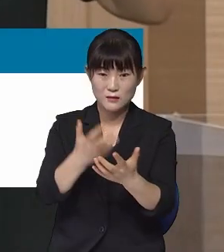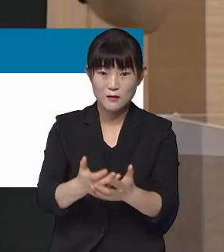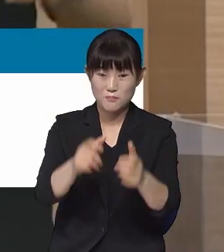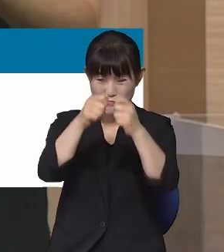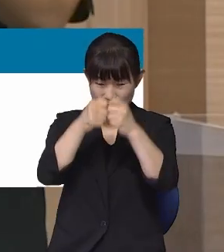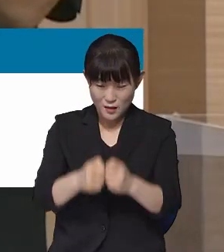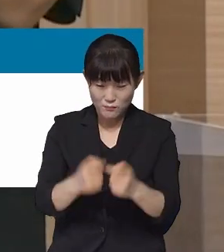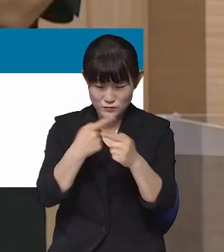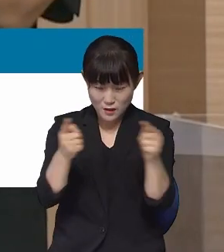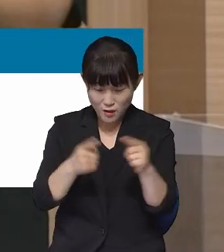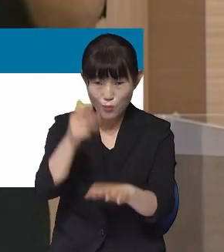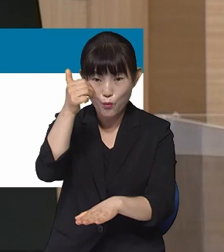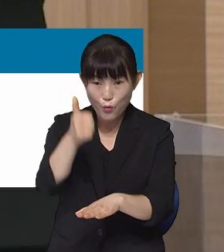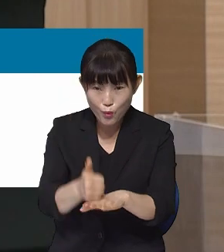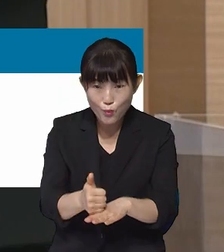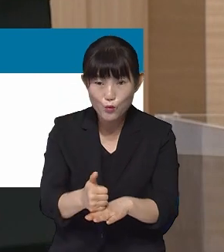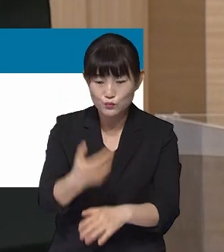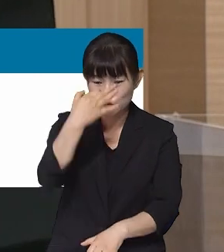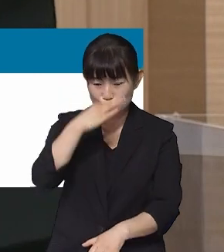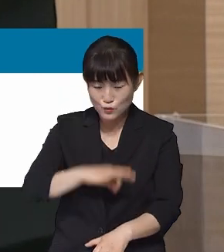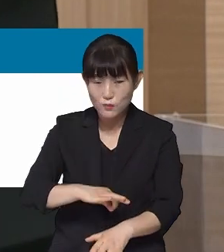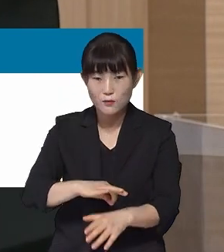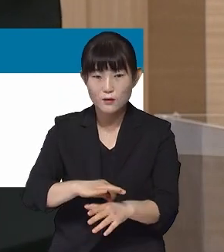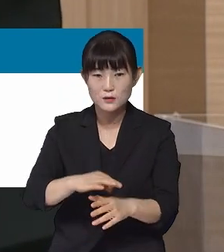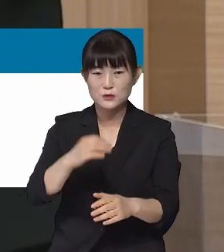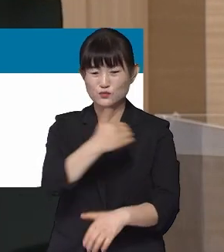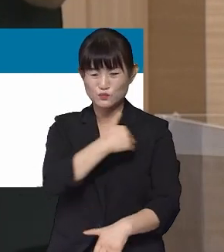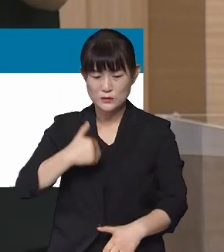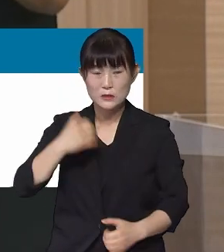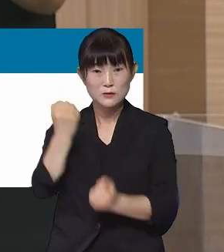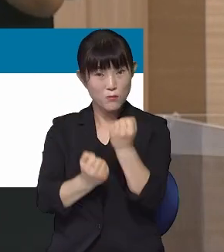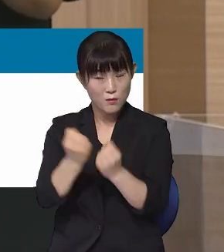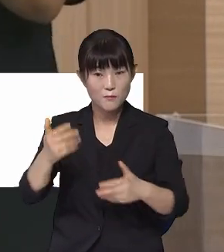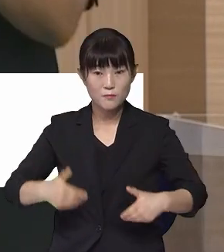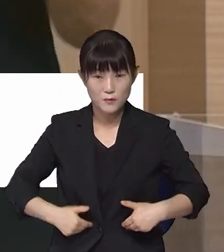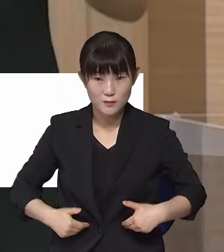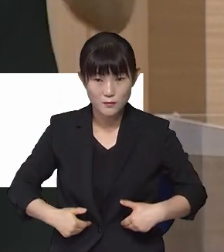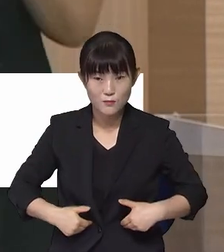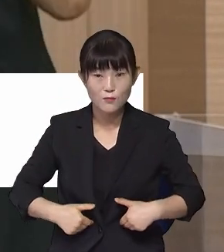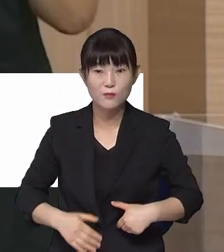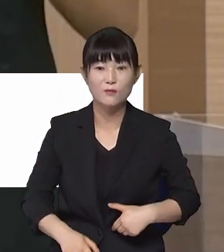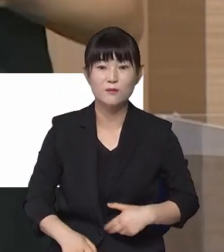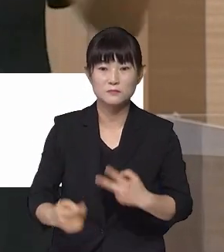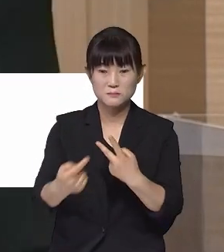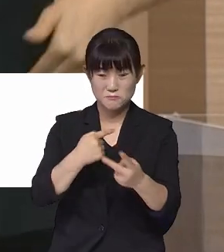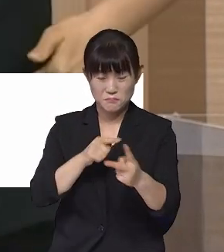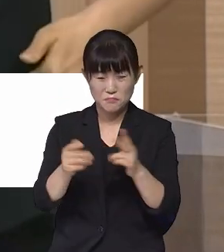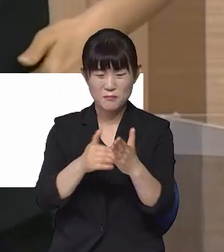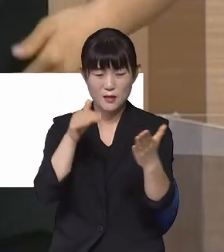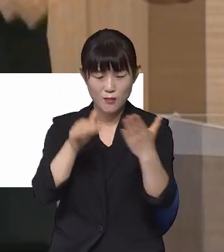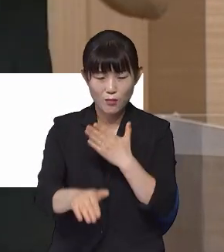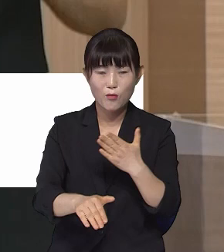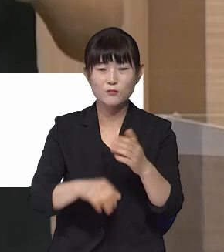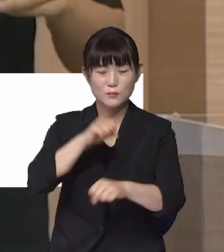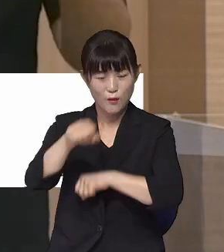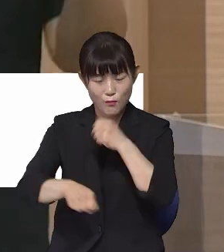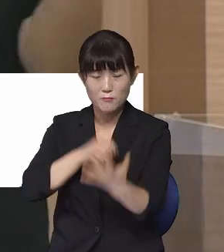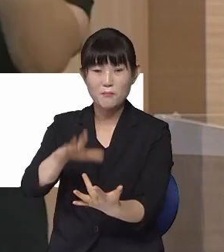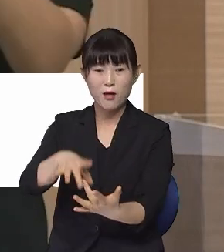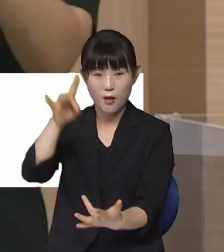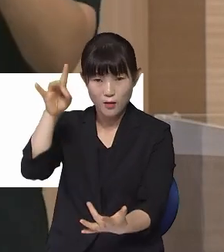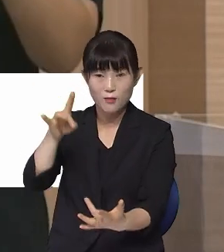각종 위험과 효과에 대한 충분한 설명이 있어야 되고 이 앱이 반에서 선택을 할 수 있는 자율성을